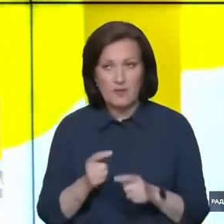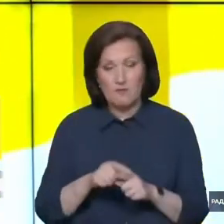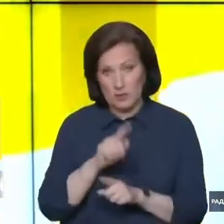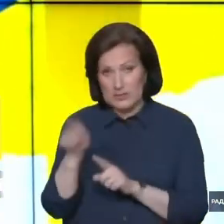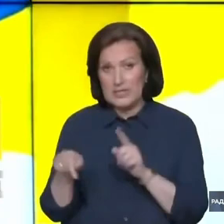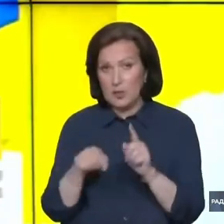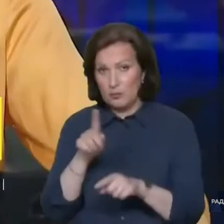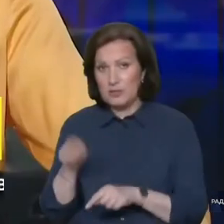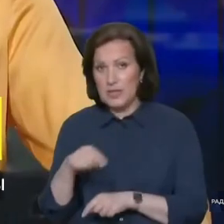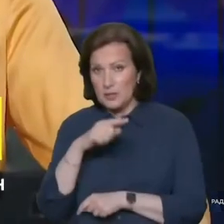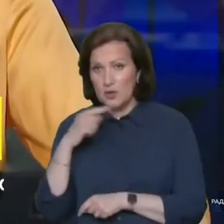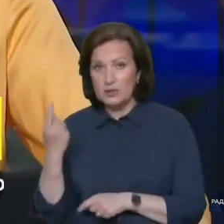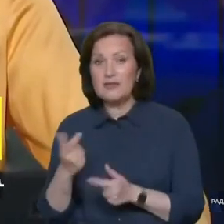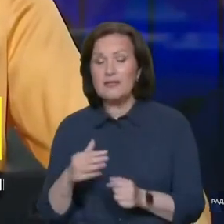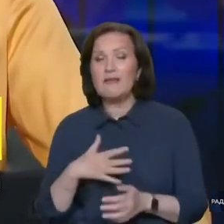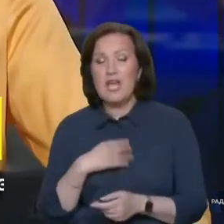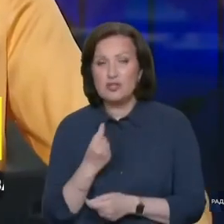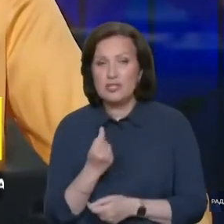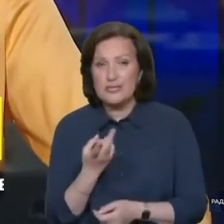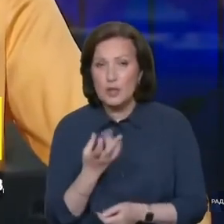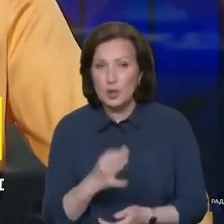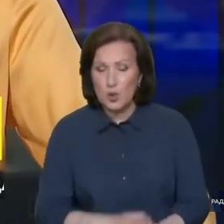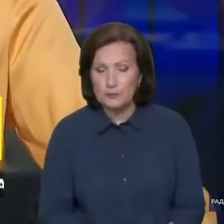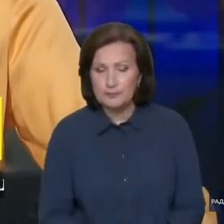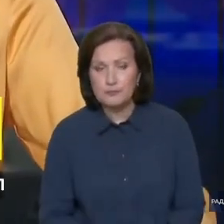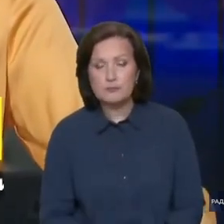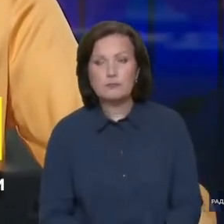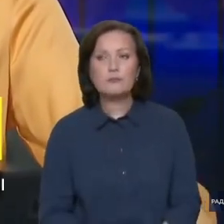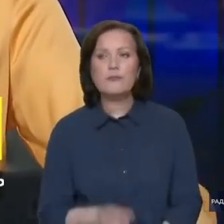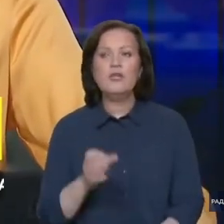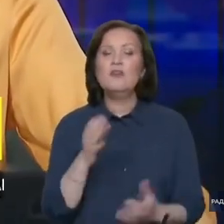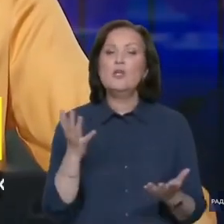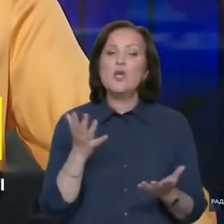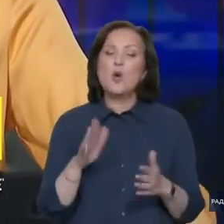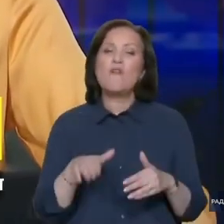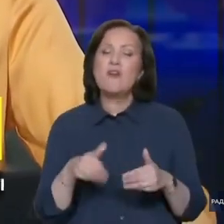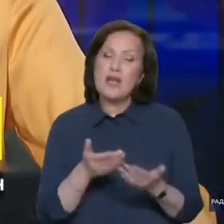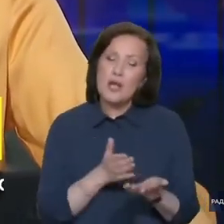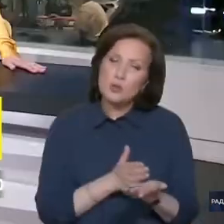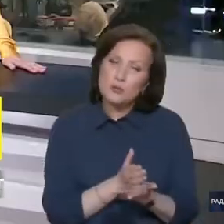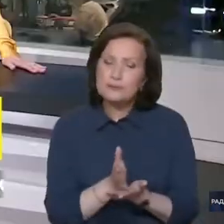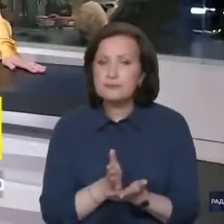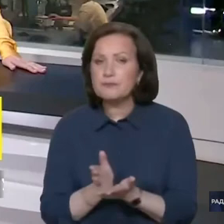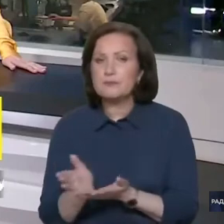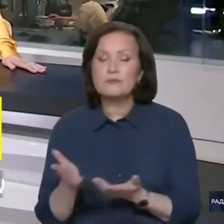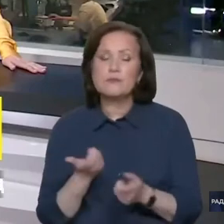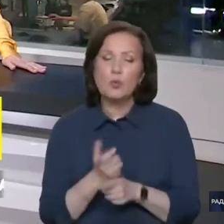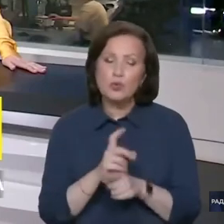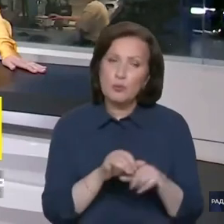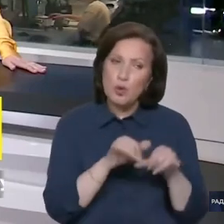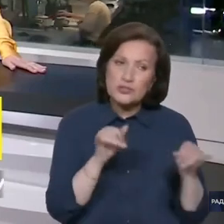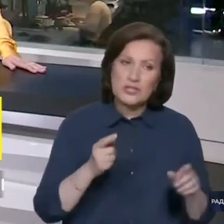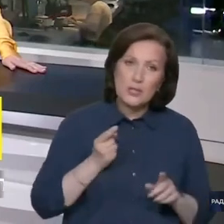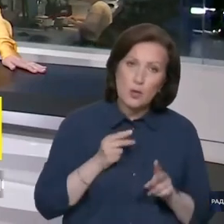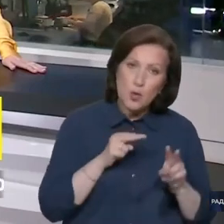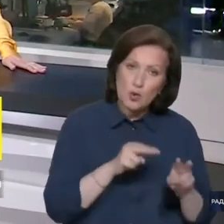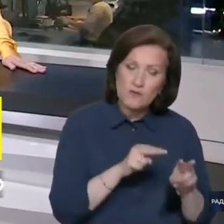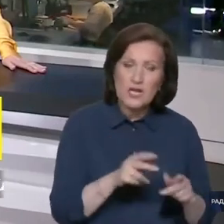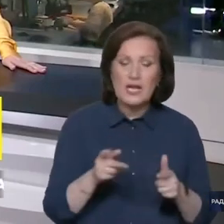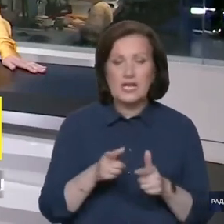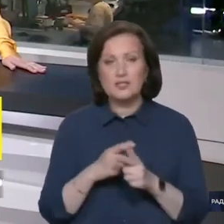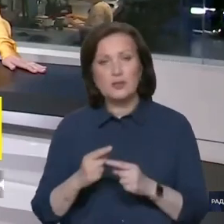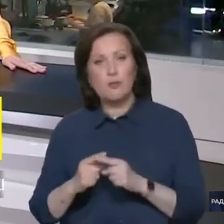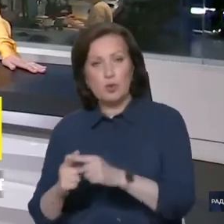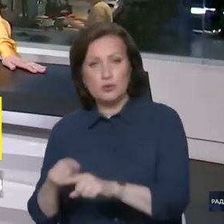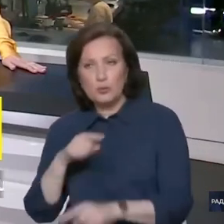питання росіянам. Де ваше зерно? Угу. Ви до якого варіанту схиляєтеся? Вам вважається, який більше? Будуть посилені конвоювання чи